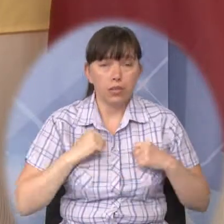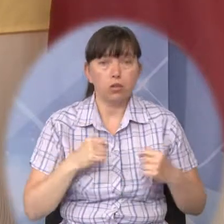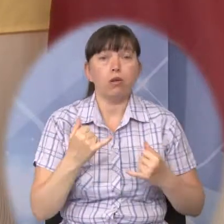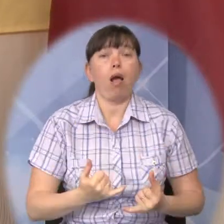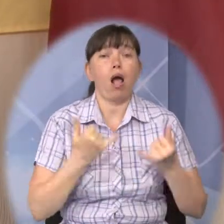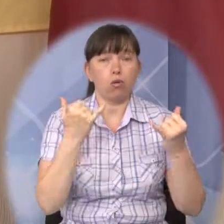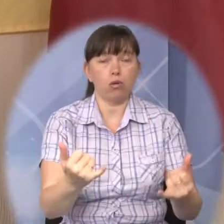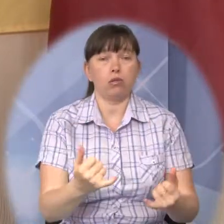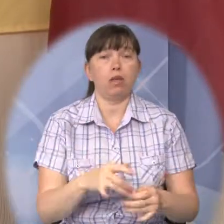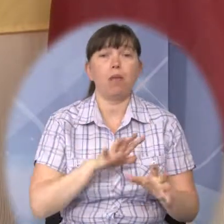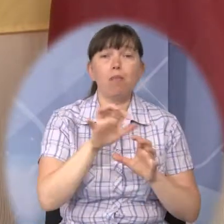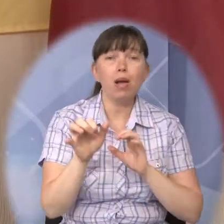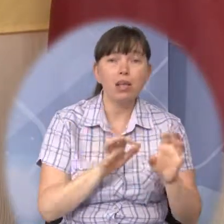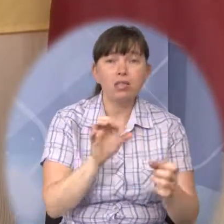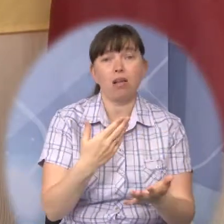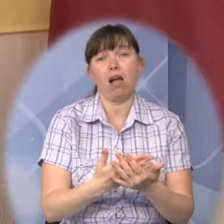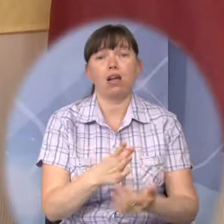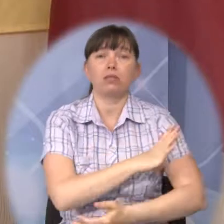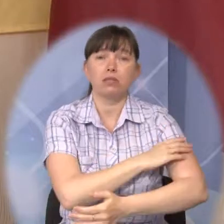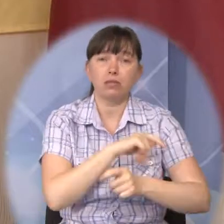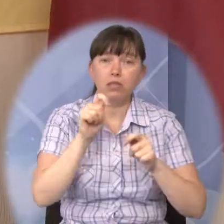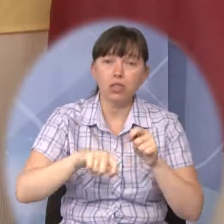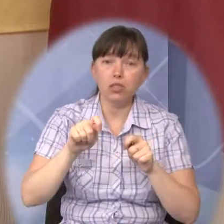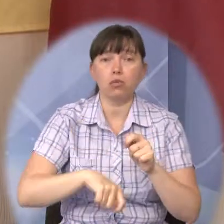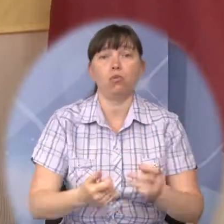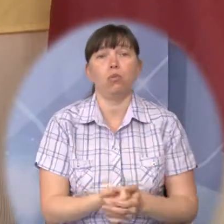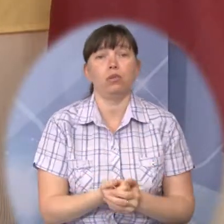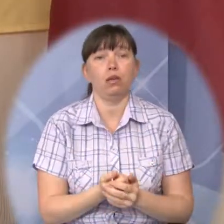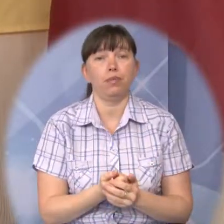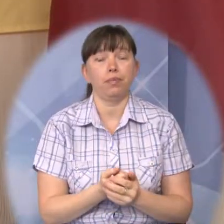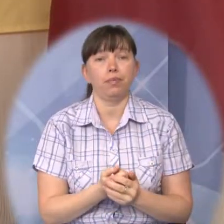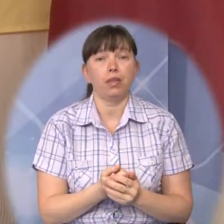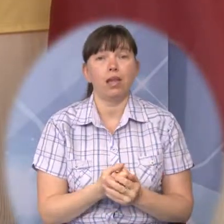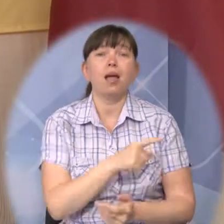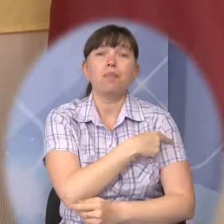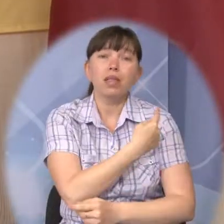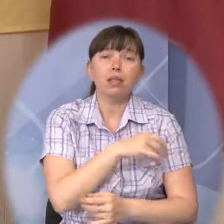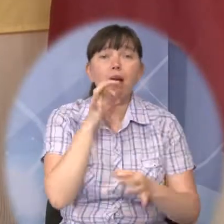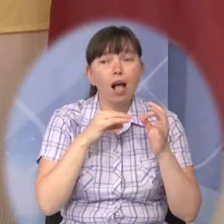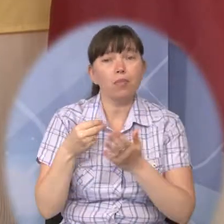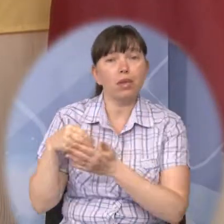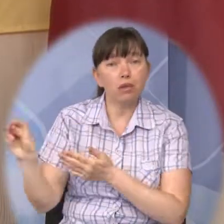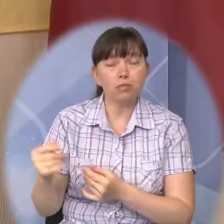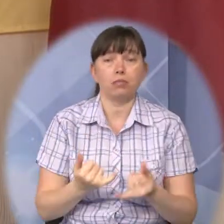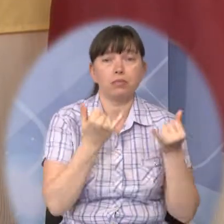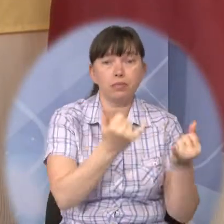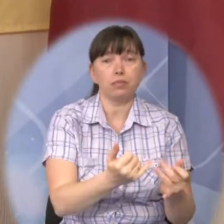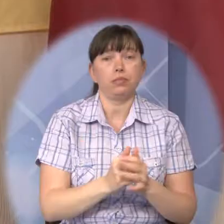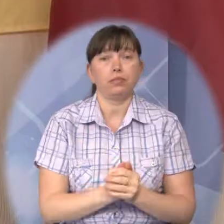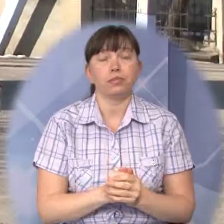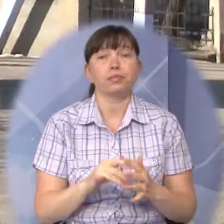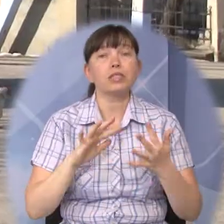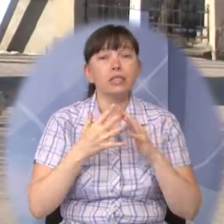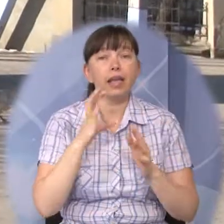le acordă ajutor acolo de masaj, de tensiune, de medicamente de a le